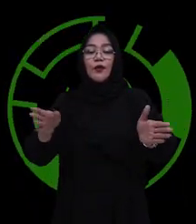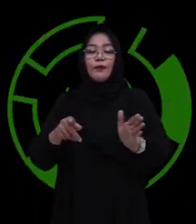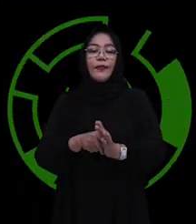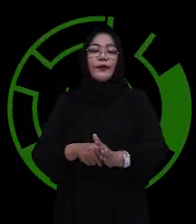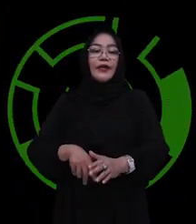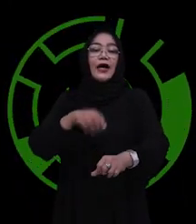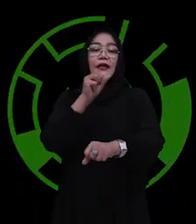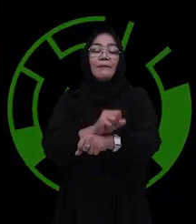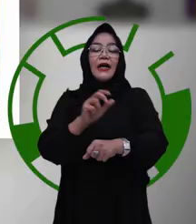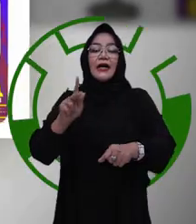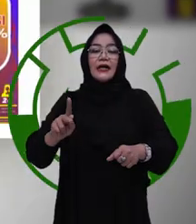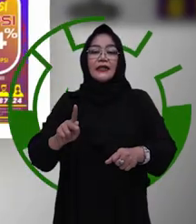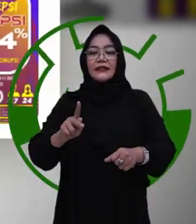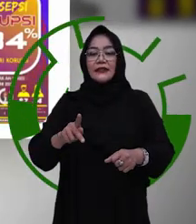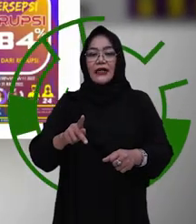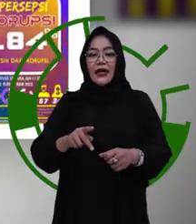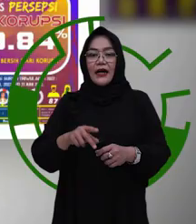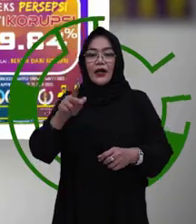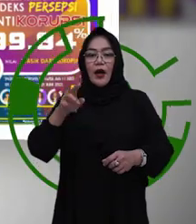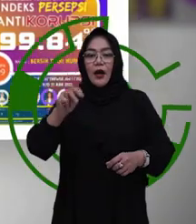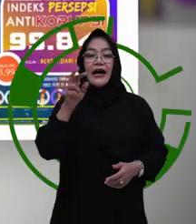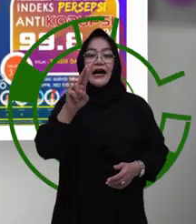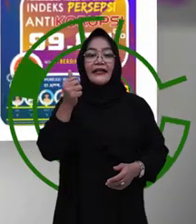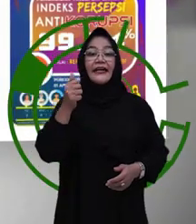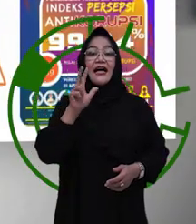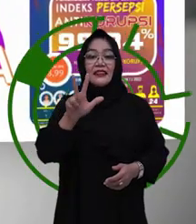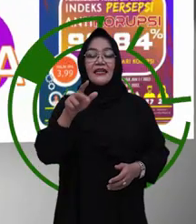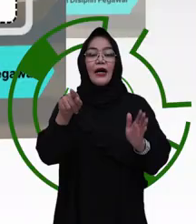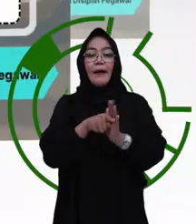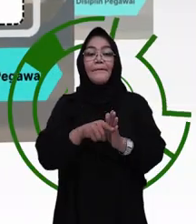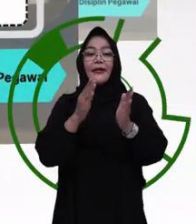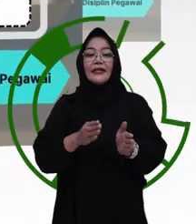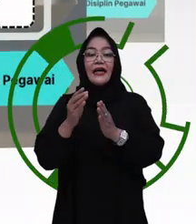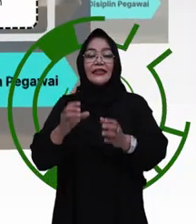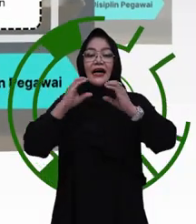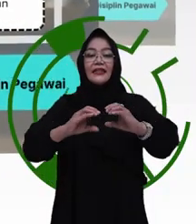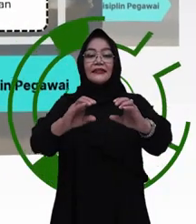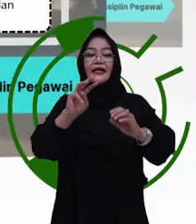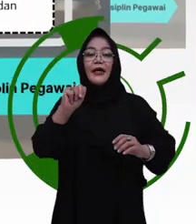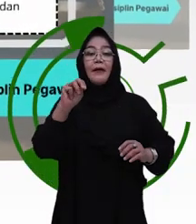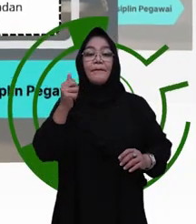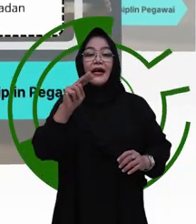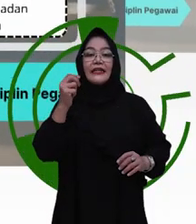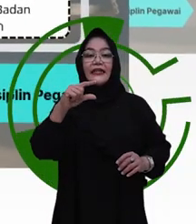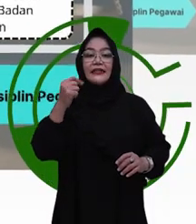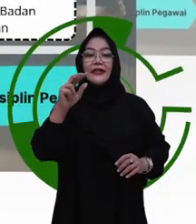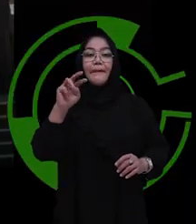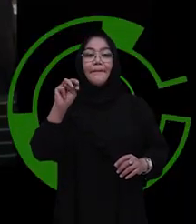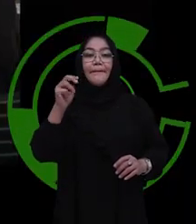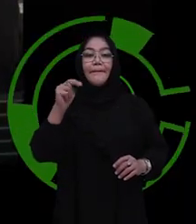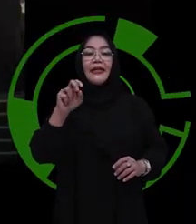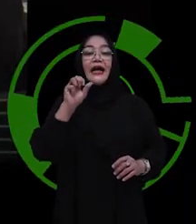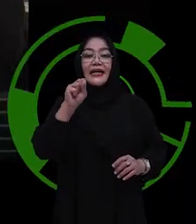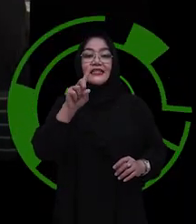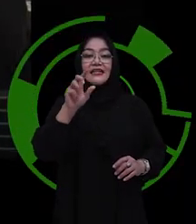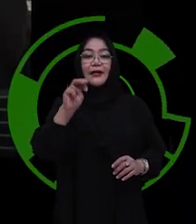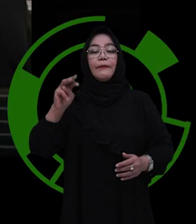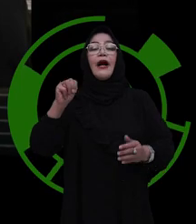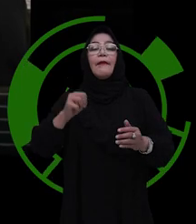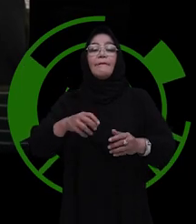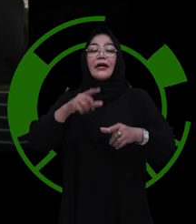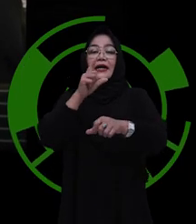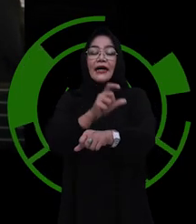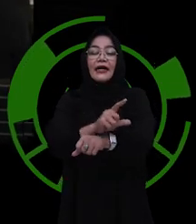Jakarta, melaksanakan MONEF SOP secara berkala. Area 3, penataan sistem manajemen SDM,